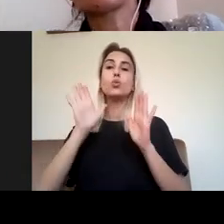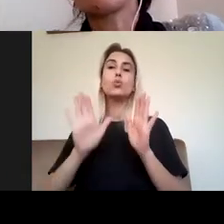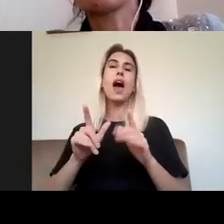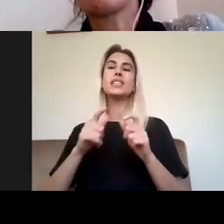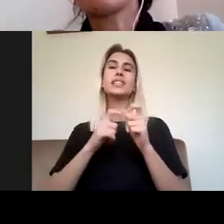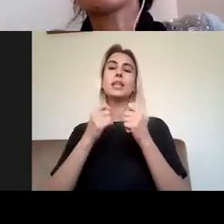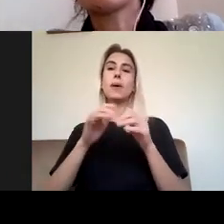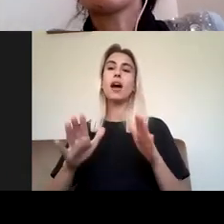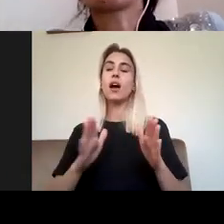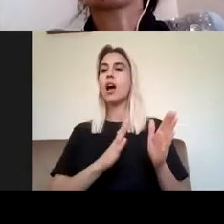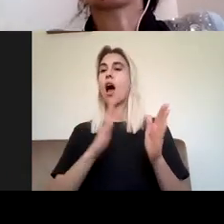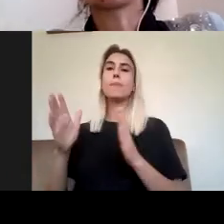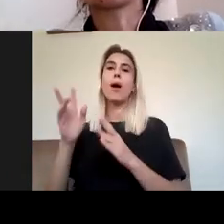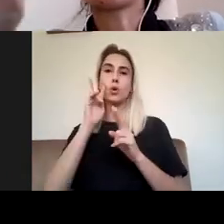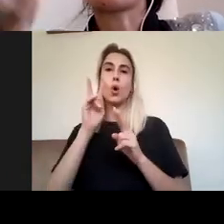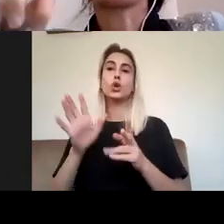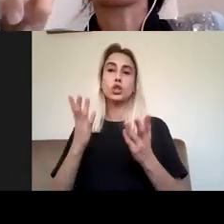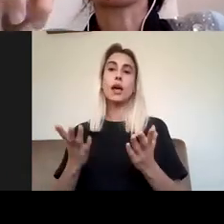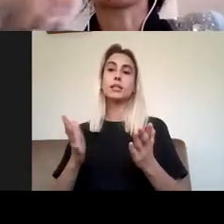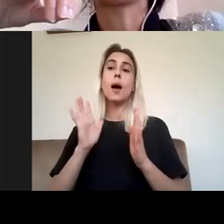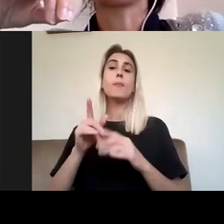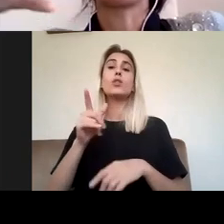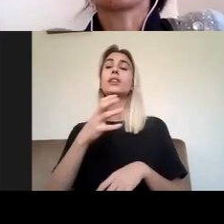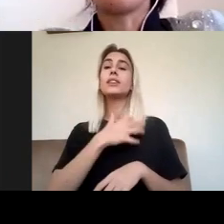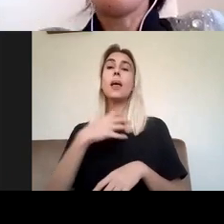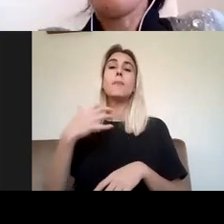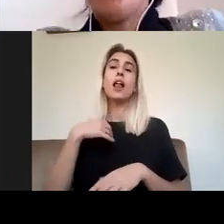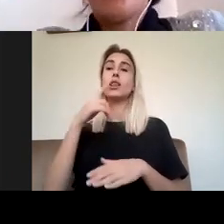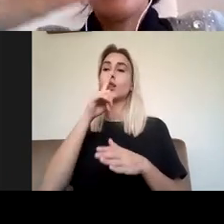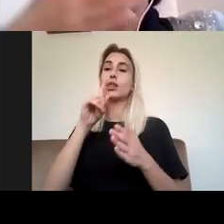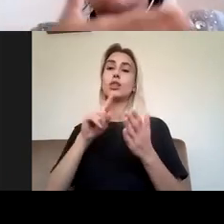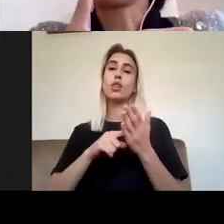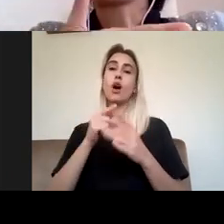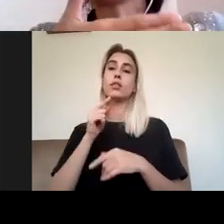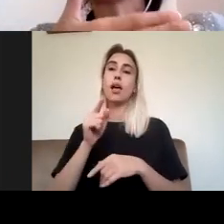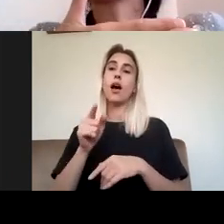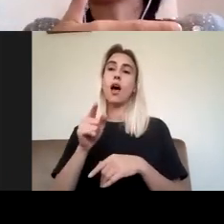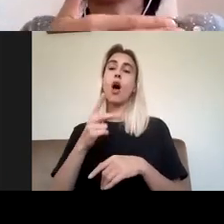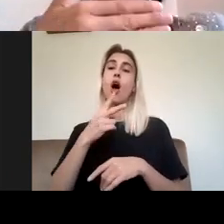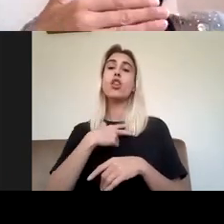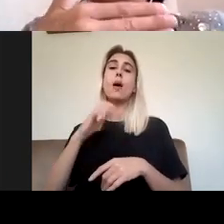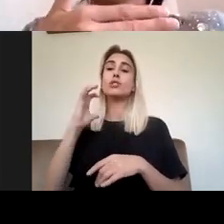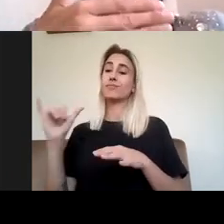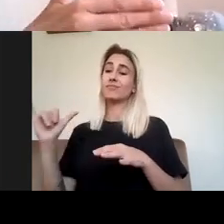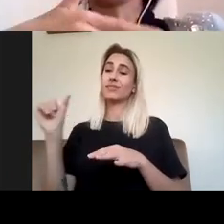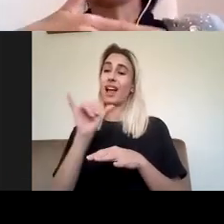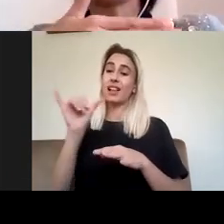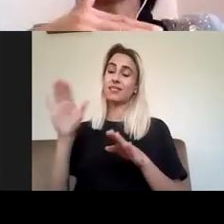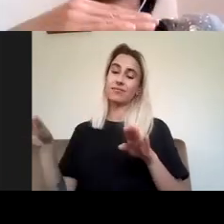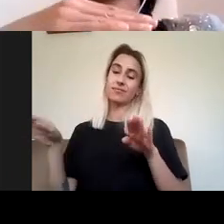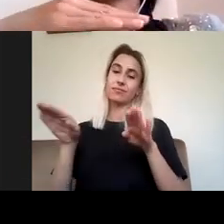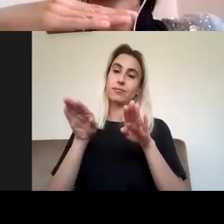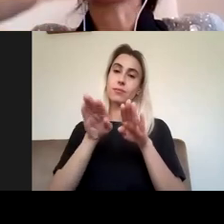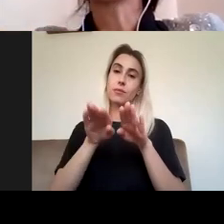daha kayma göreceğiz. Ama tabii burada temel noktamız şu. Otobüsün yanaşabileceği bir alan, otobüsün